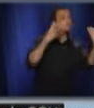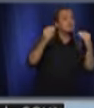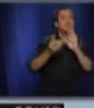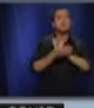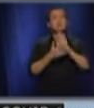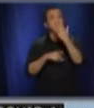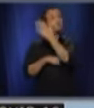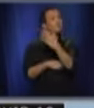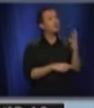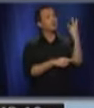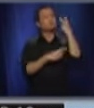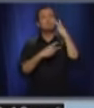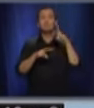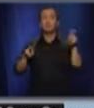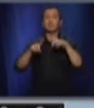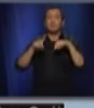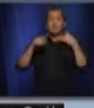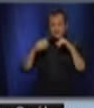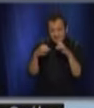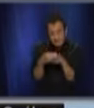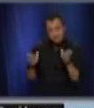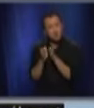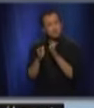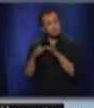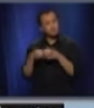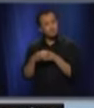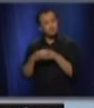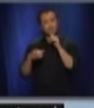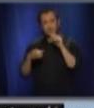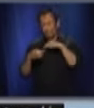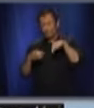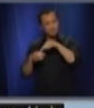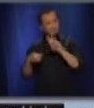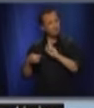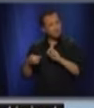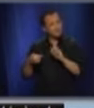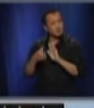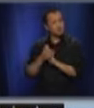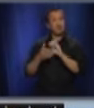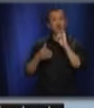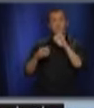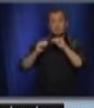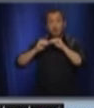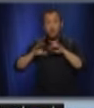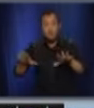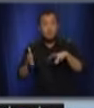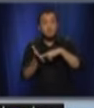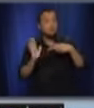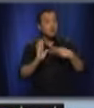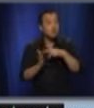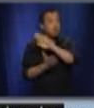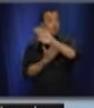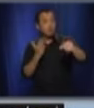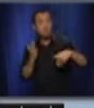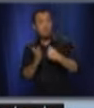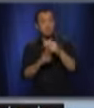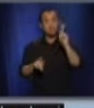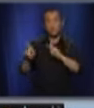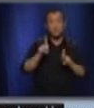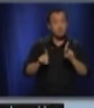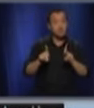simplement ne le faites pas. Parce qu'autrement, nous allons perdre toutes les libertés que nous avions réussi